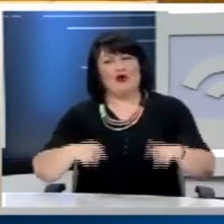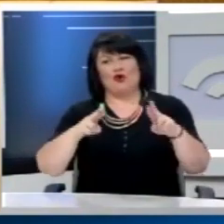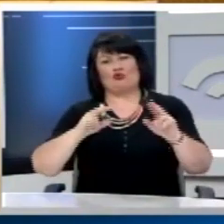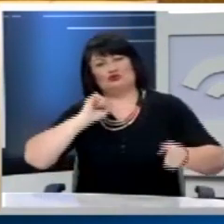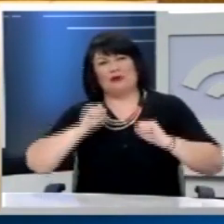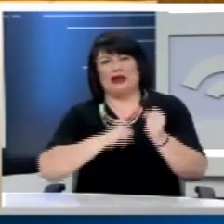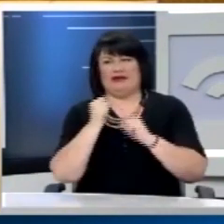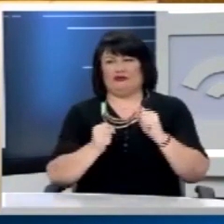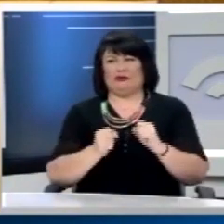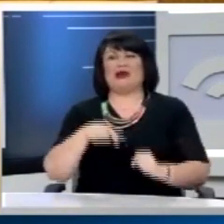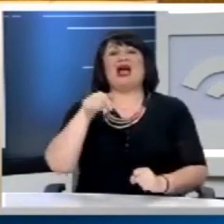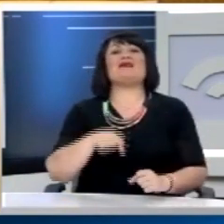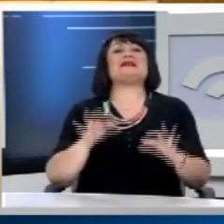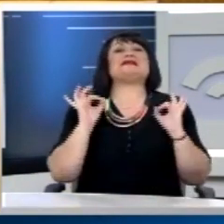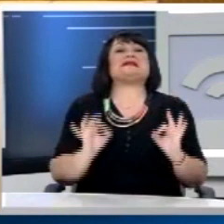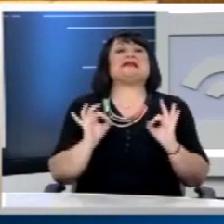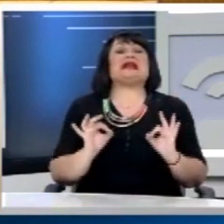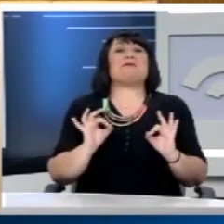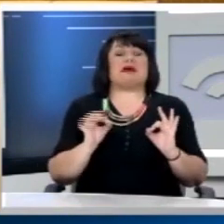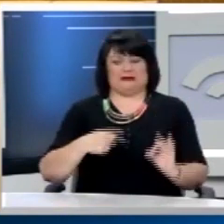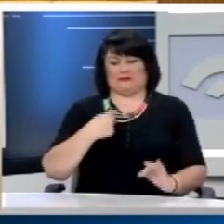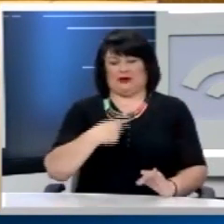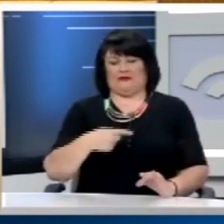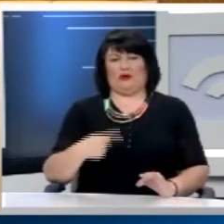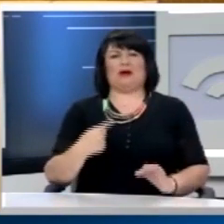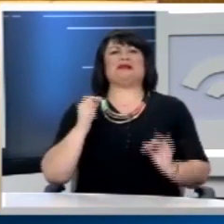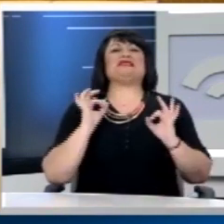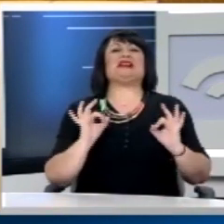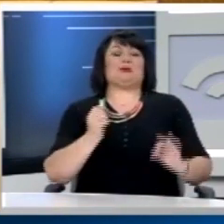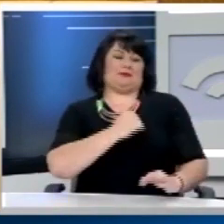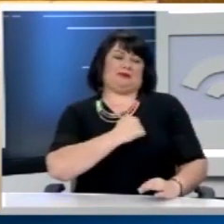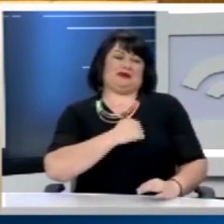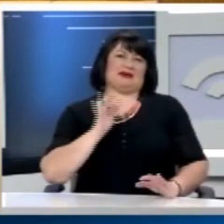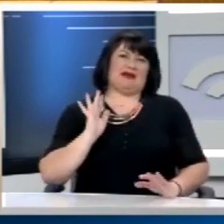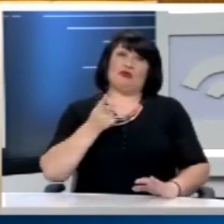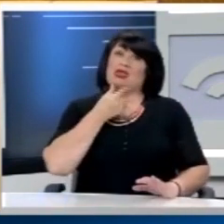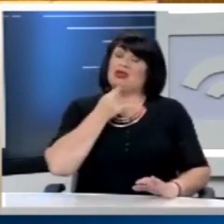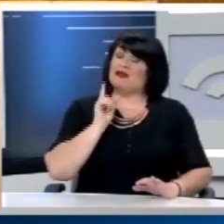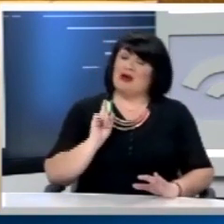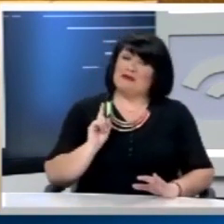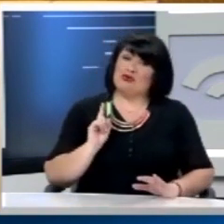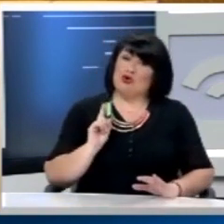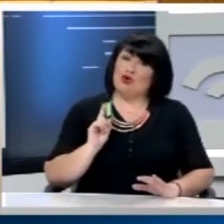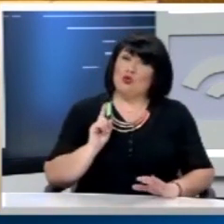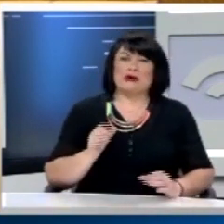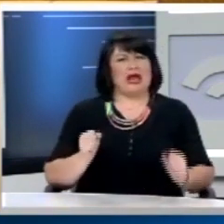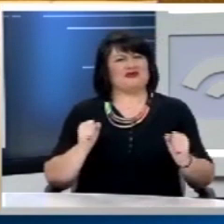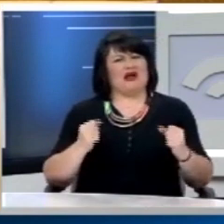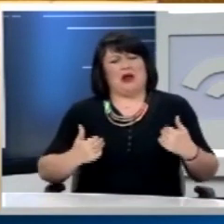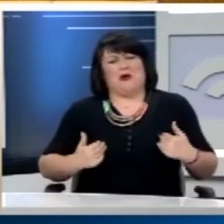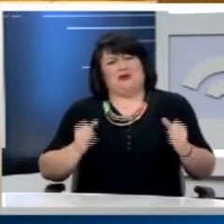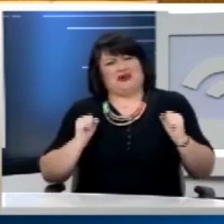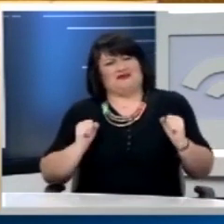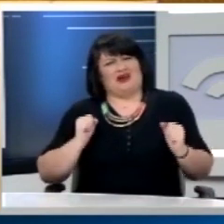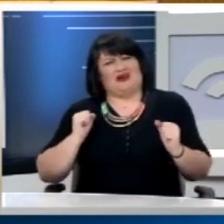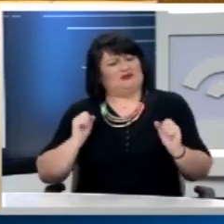αγώνα. Αυτή η συνεπή στάση του ΚΚΕ δεν είναι ούτε εύκολη, ούτε εκ του ασφαλούς, όπως